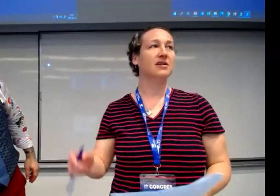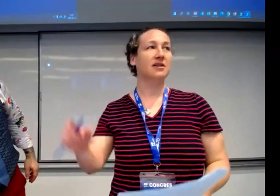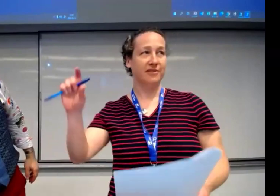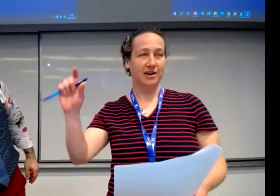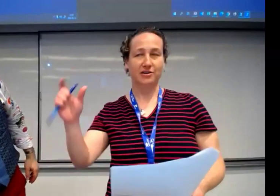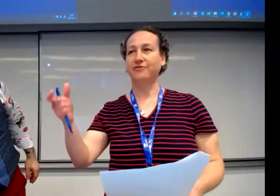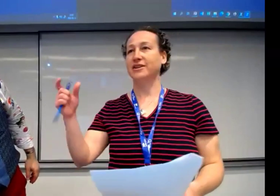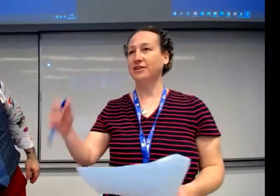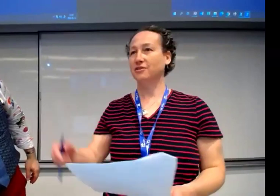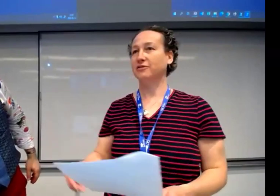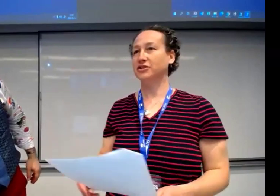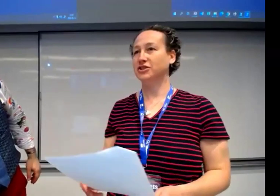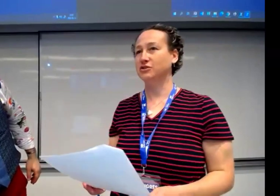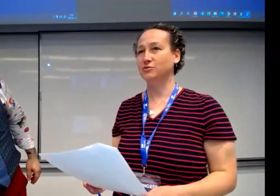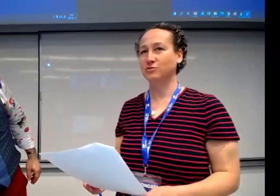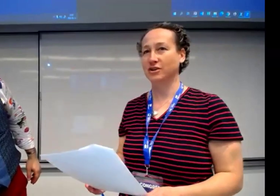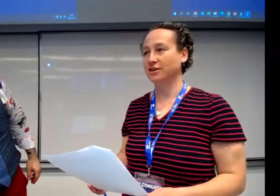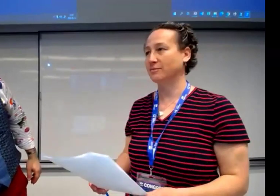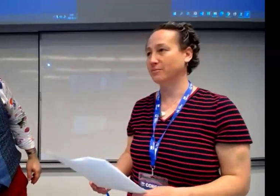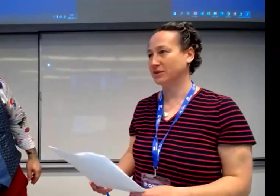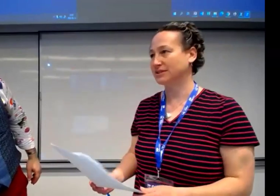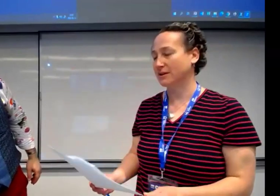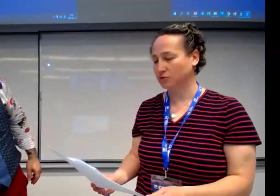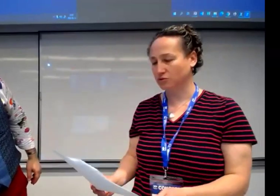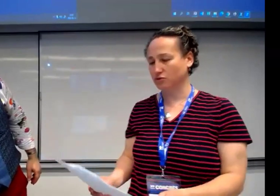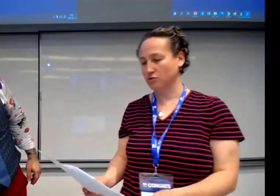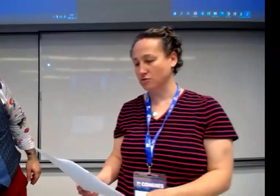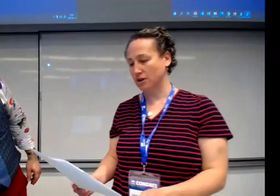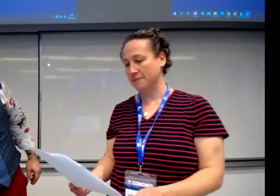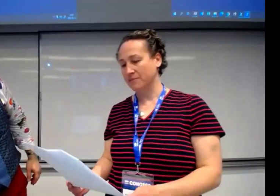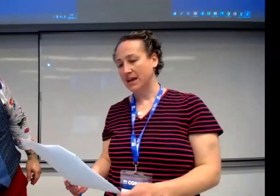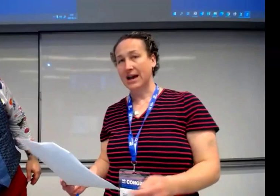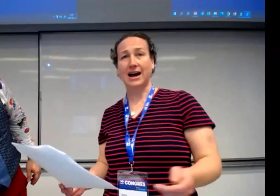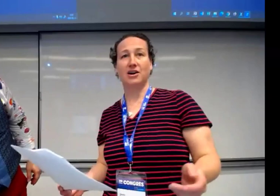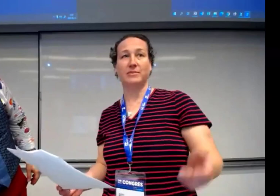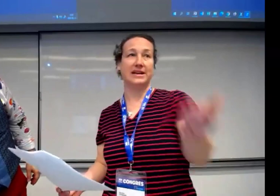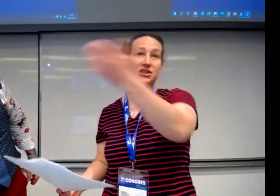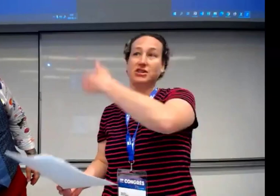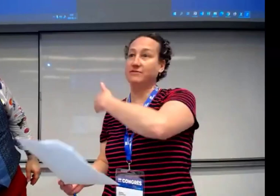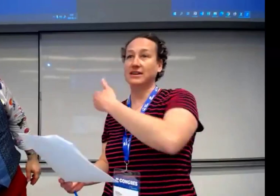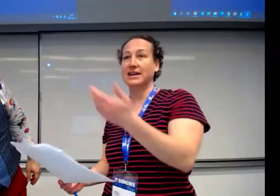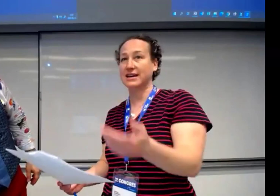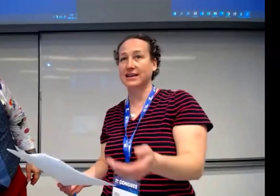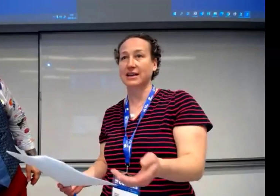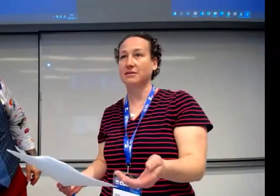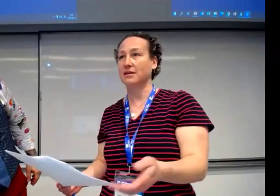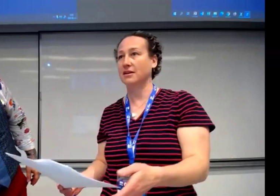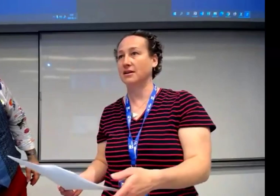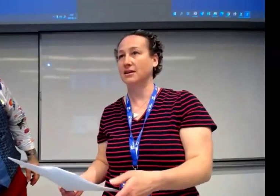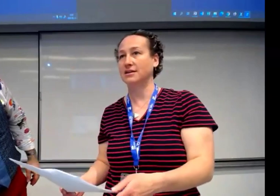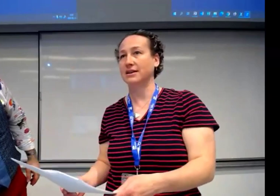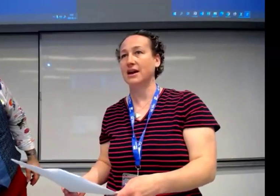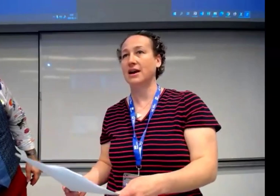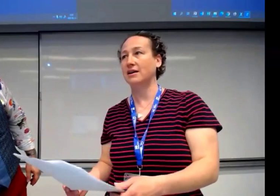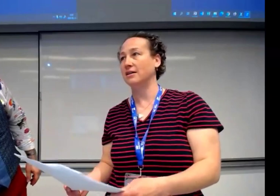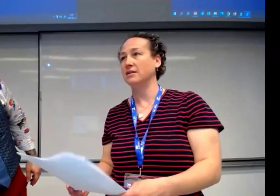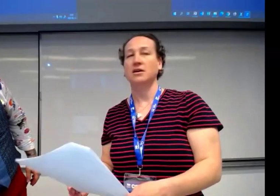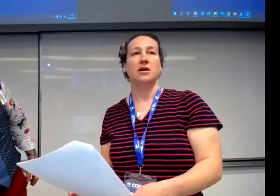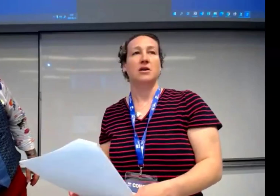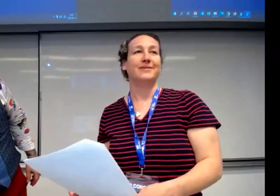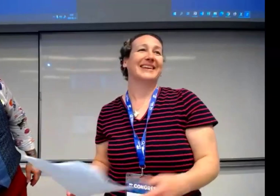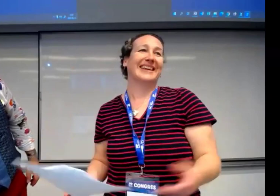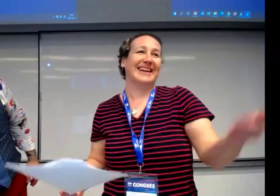défis francophones, anglophones chez nous, pas simples toujours. Alors, ben, j'inviterai les quatre